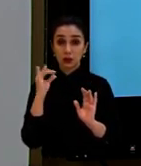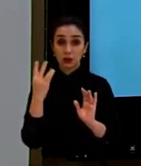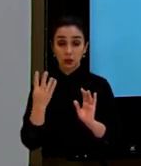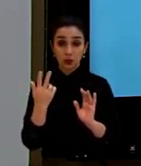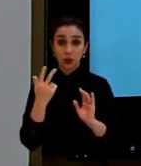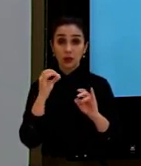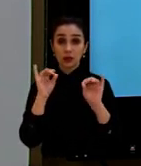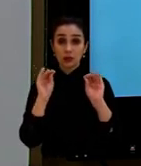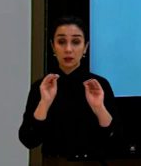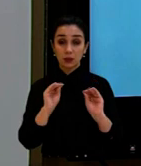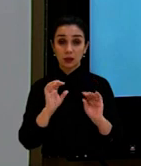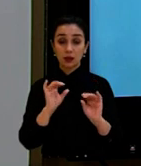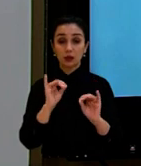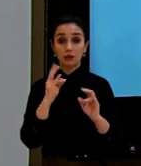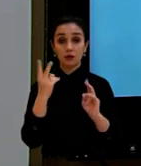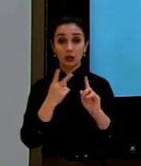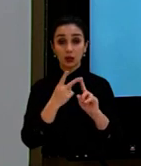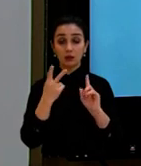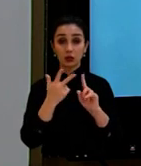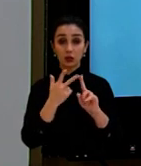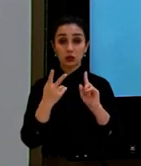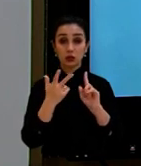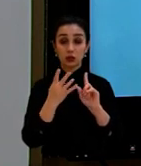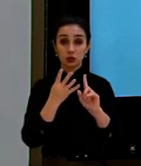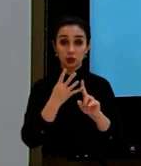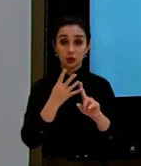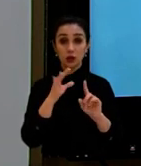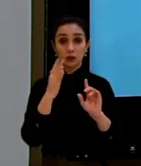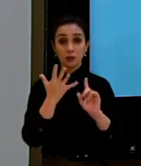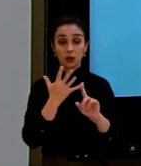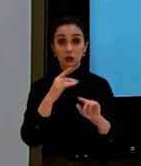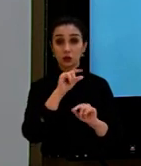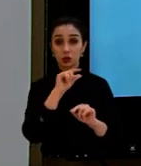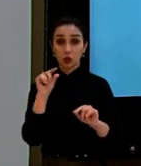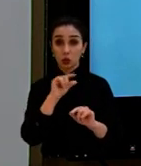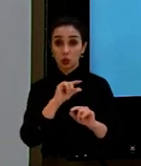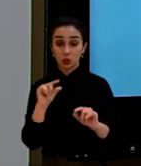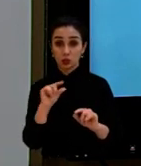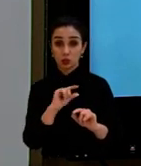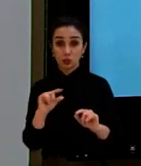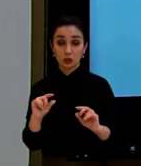Также заполняете вторую, третью, четвертую, пятую строчку.